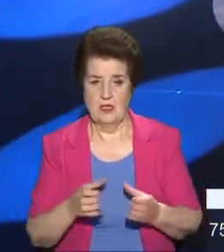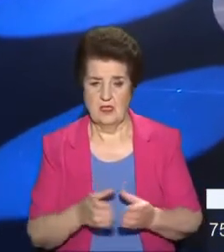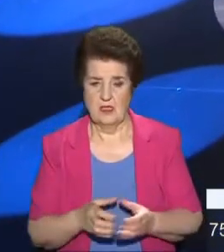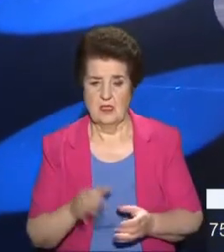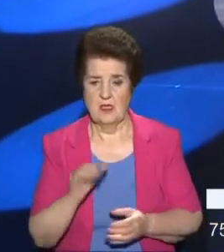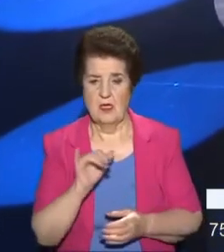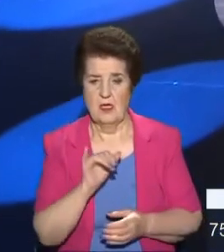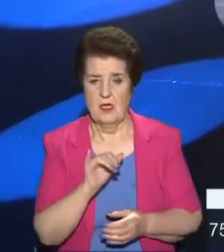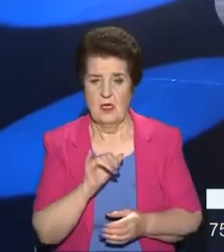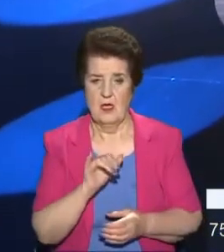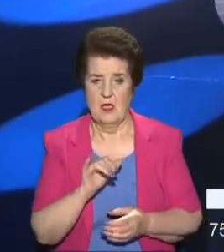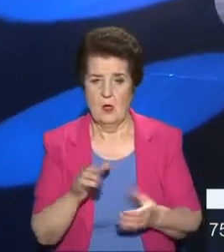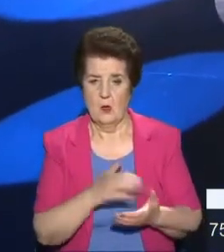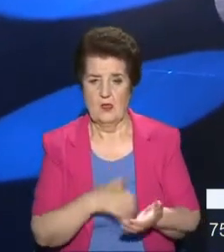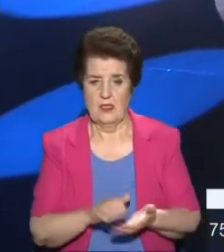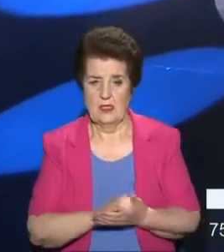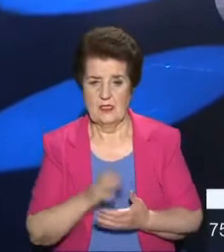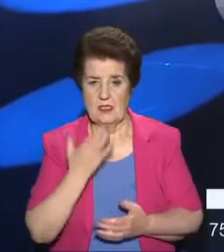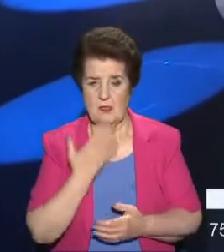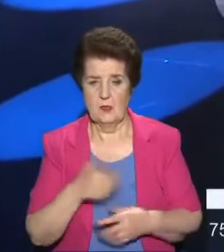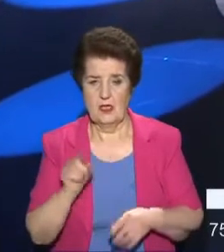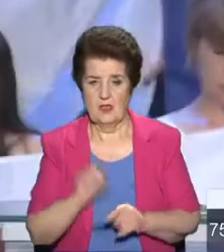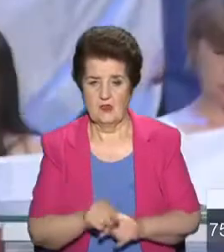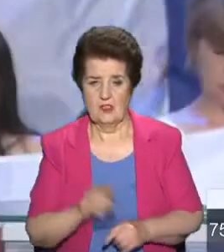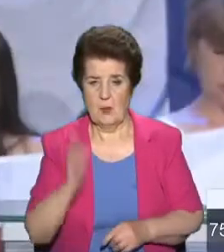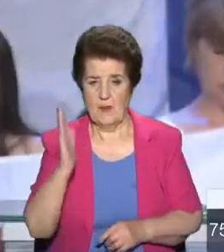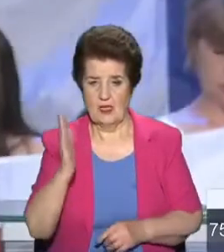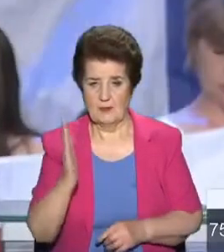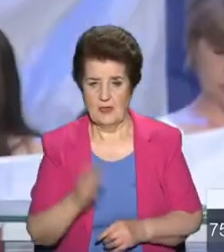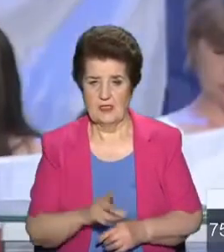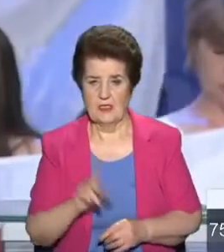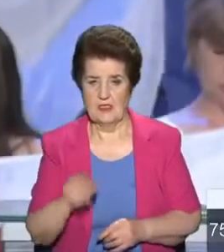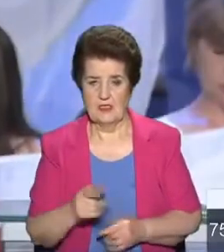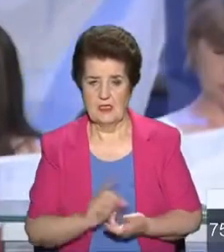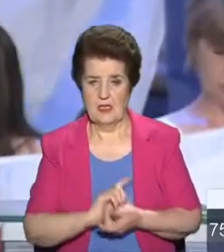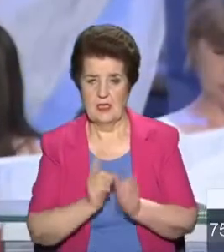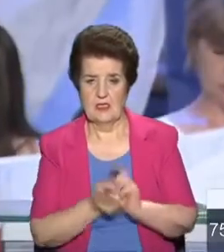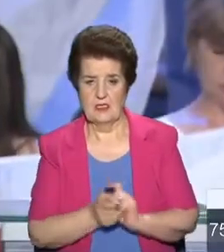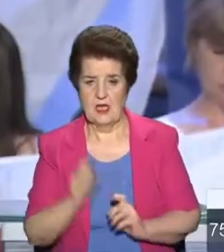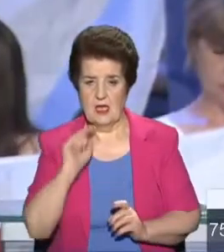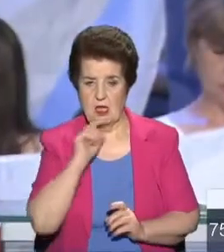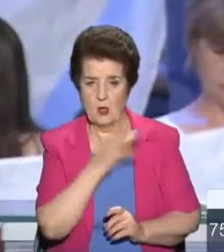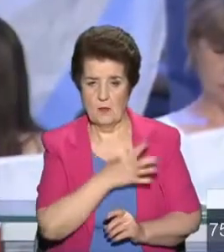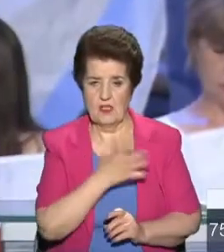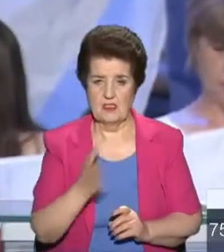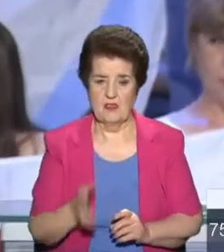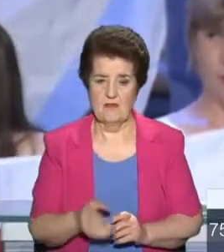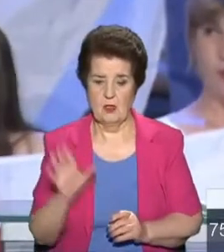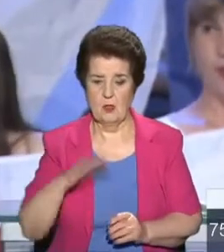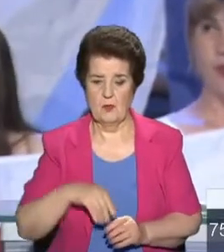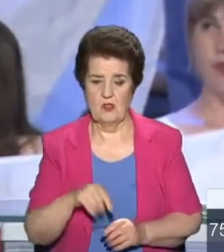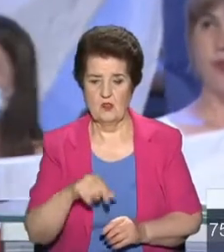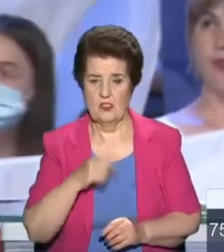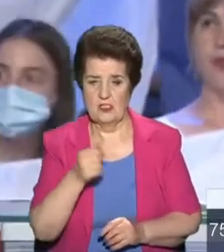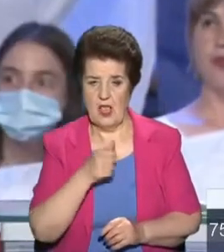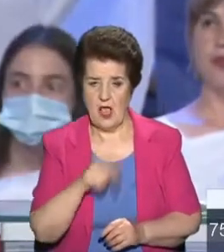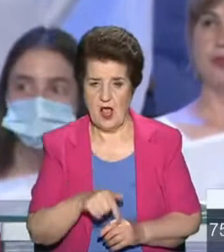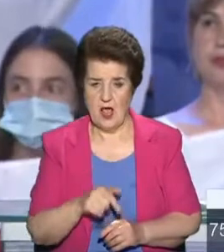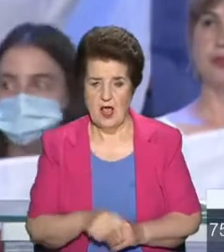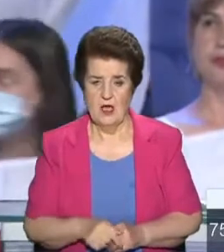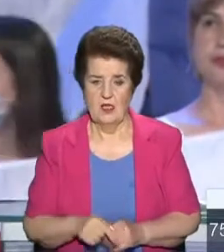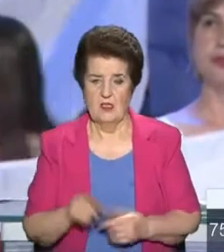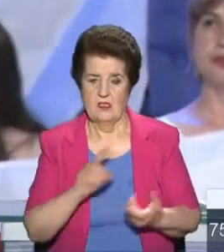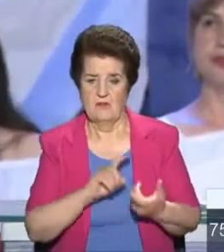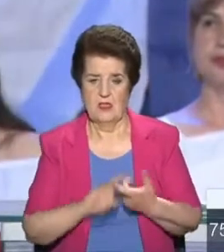își propune ai din această perspectivă în să redreseze economia după acesta în pandemii care a fost unul nefast pentru toți cetățenii